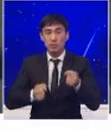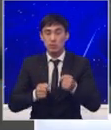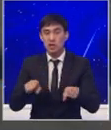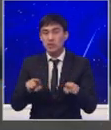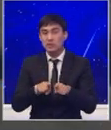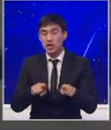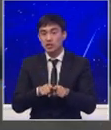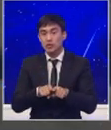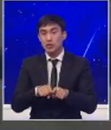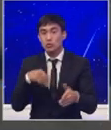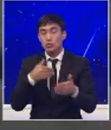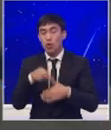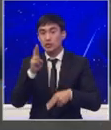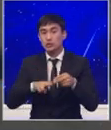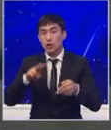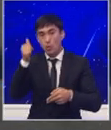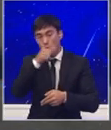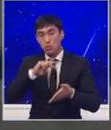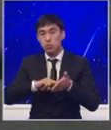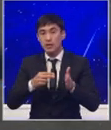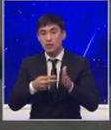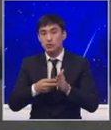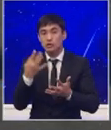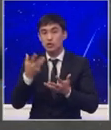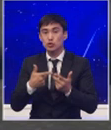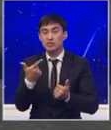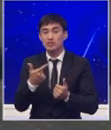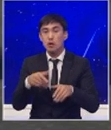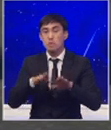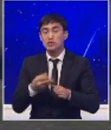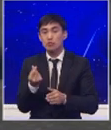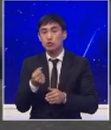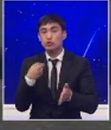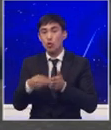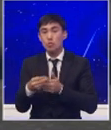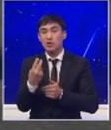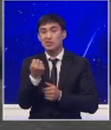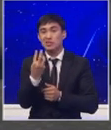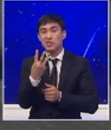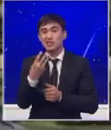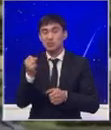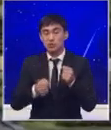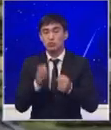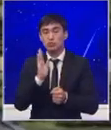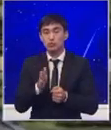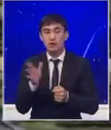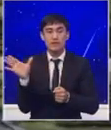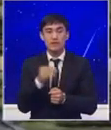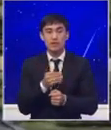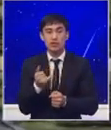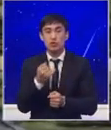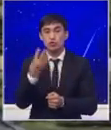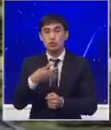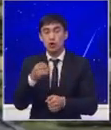Также до конца года планируется за счет средств местного бюджета закуп еще порядка 13 автомобилей. Все у нас